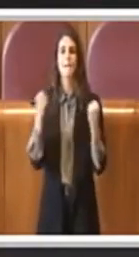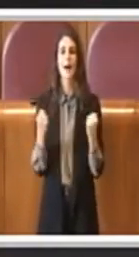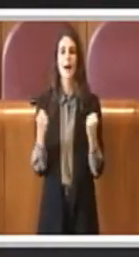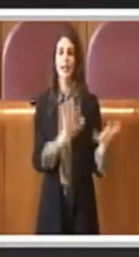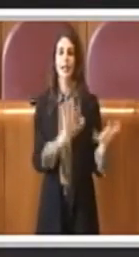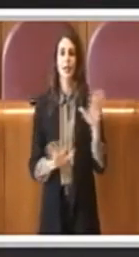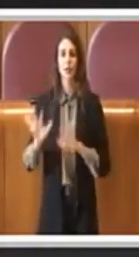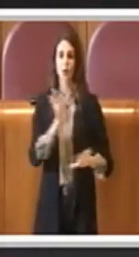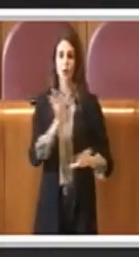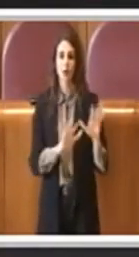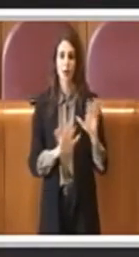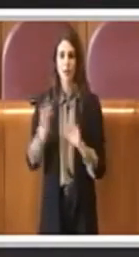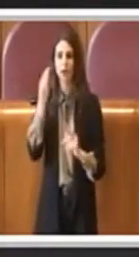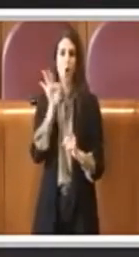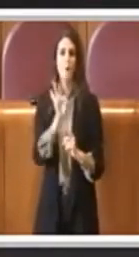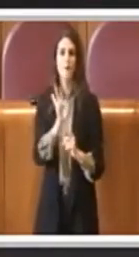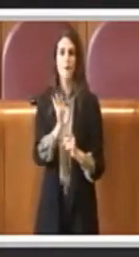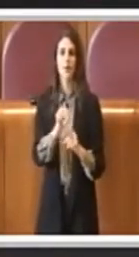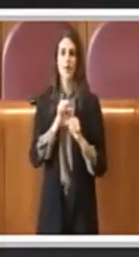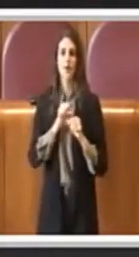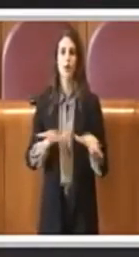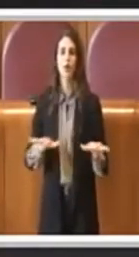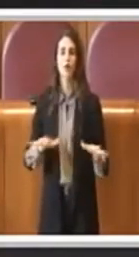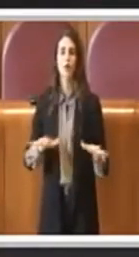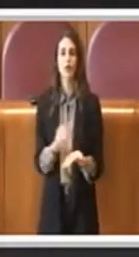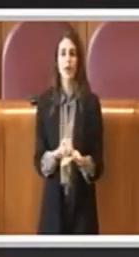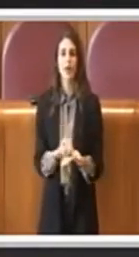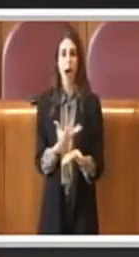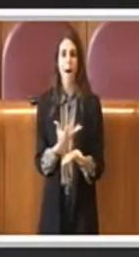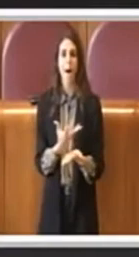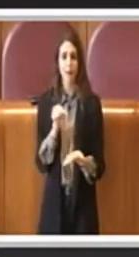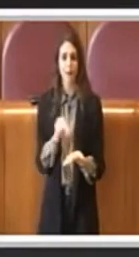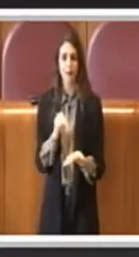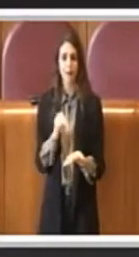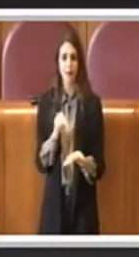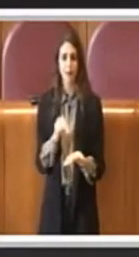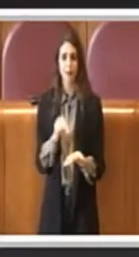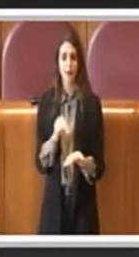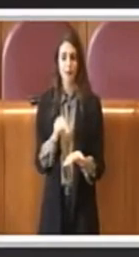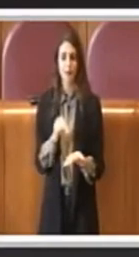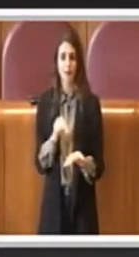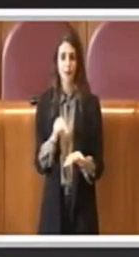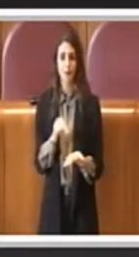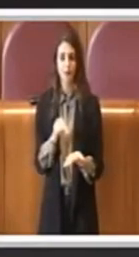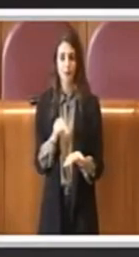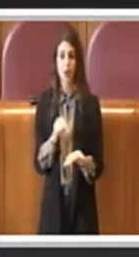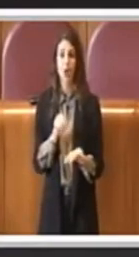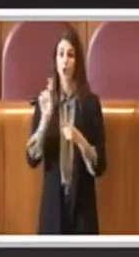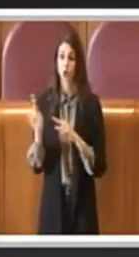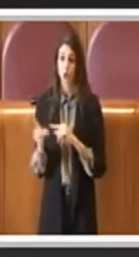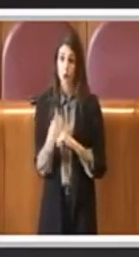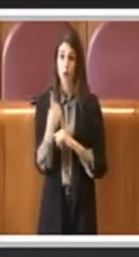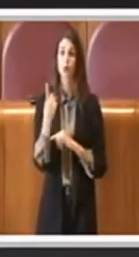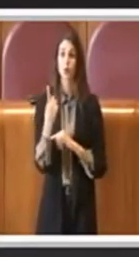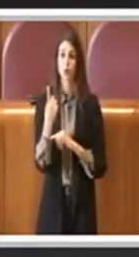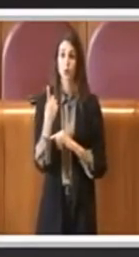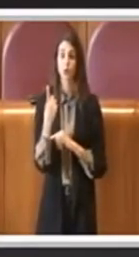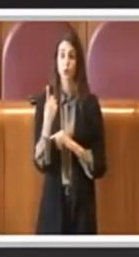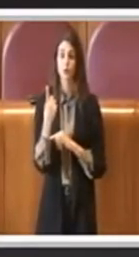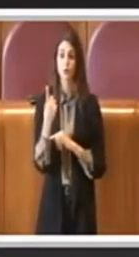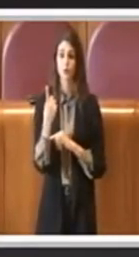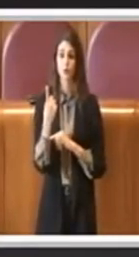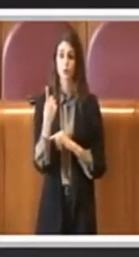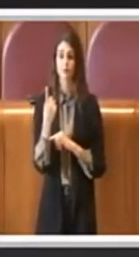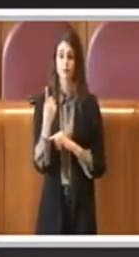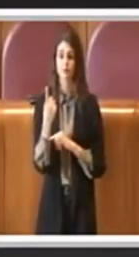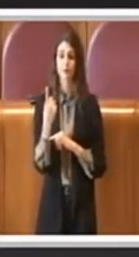e diffondere questa applicazione, e anche diciamo, soprattutto senza